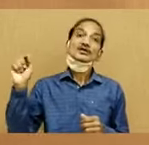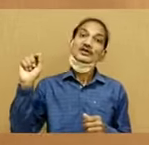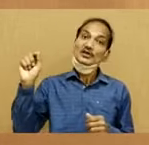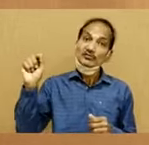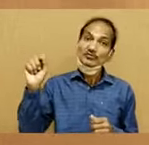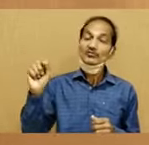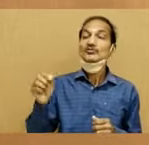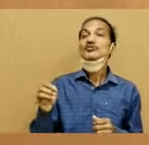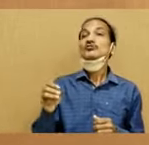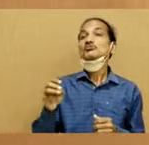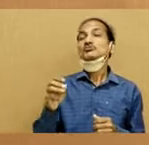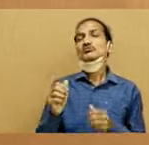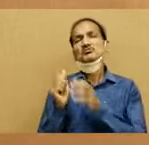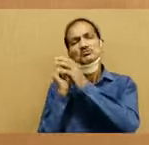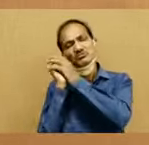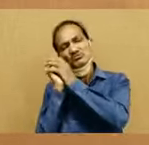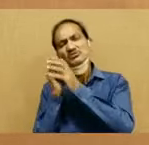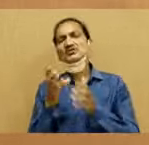3620 ହୋଇଗଲାଣି।